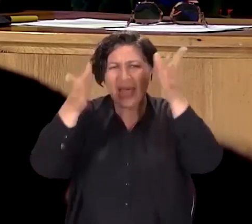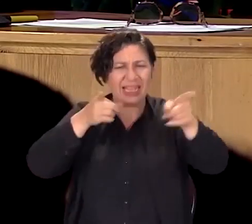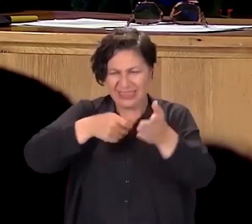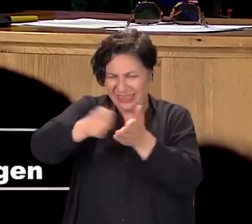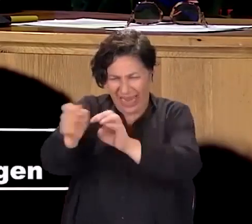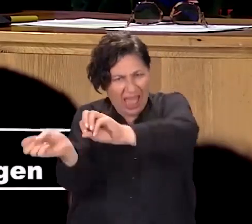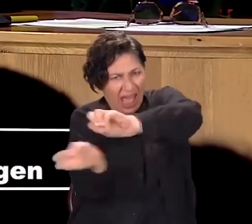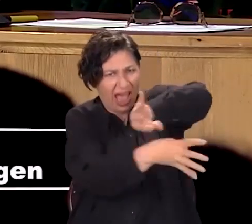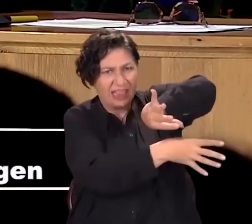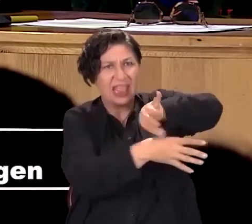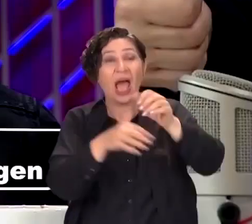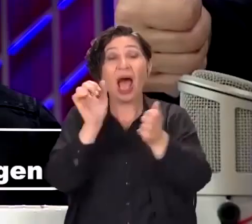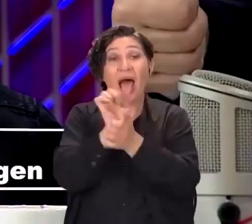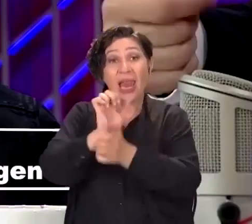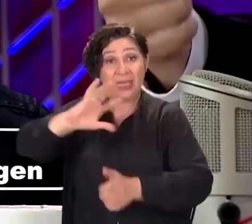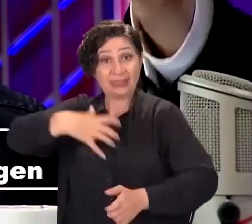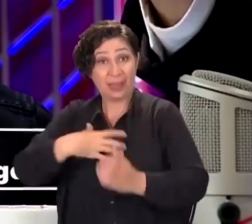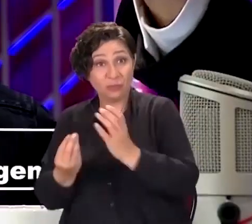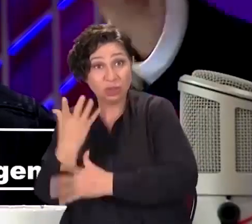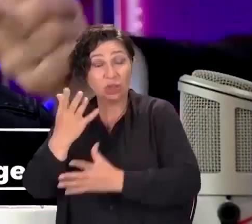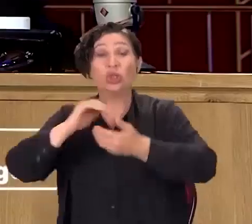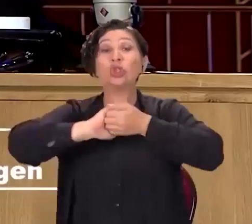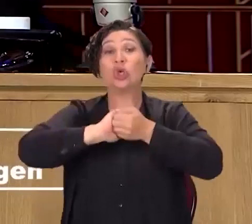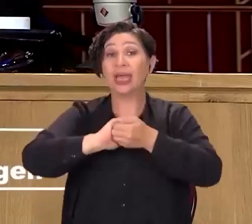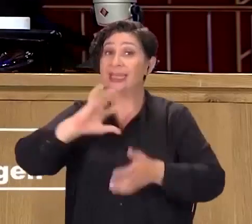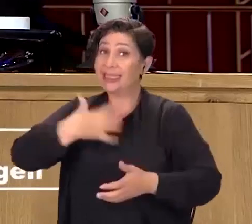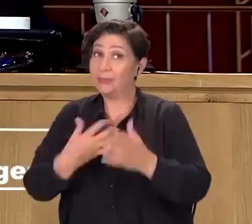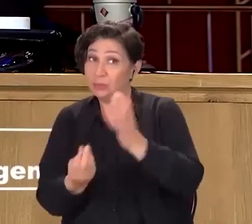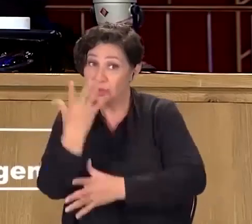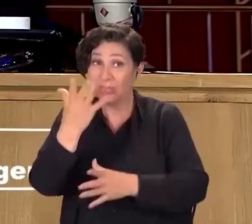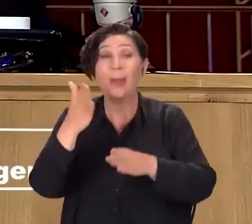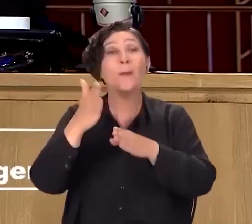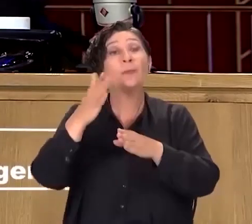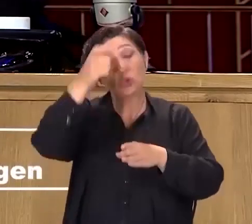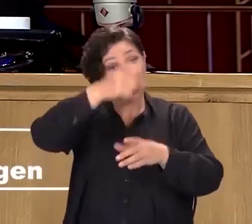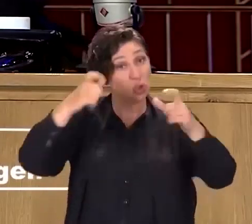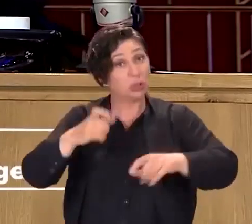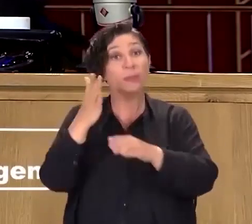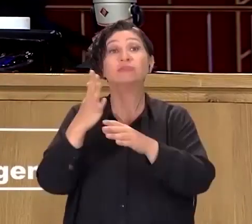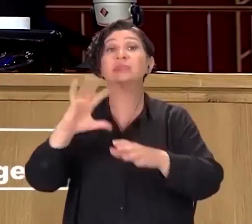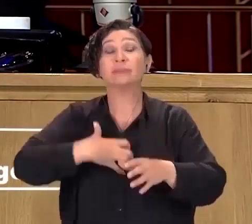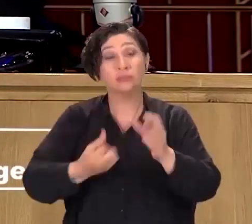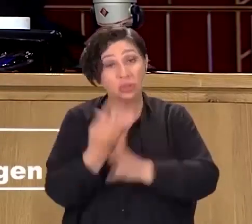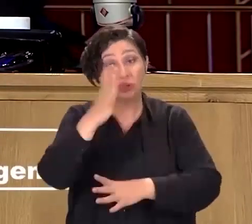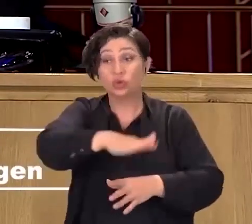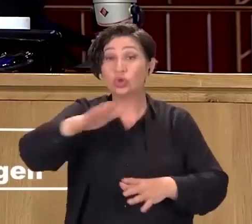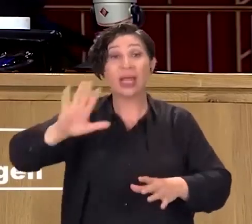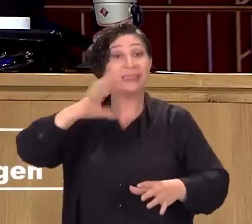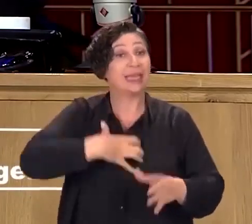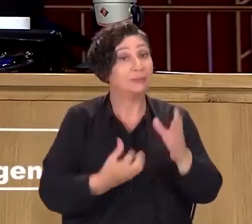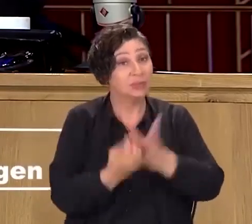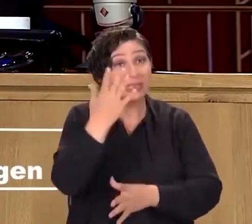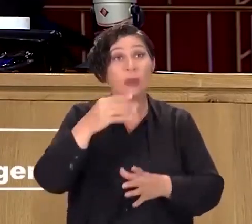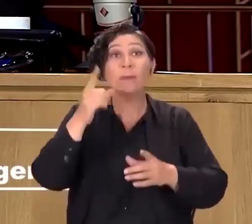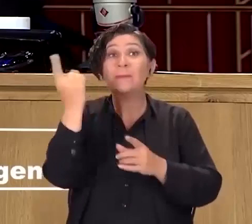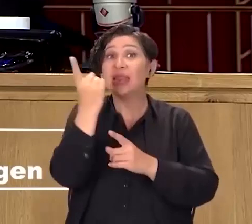aptallıkları sil at. Ailene sahip çık, dostlarına sahip çık, memleketine sahip çık, çocuklara sahip çık.